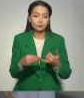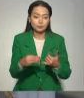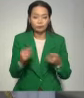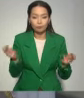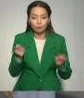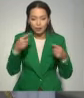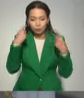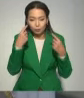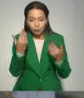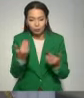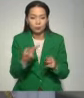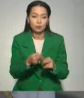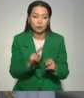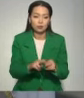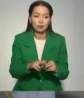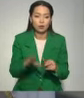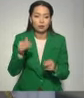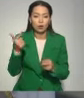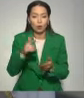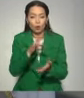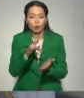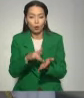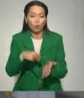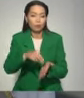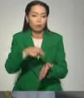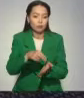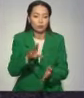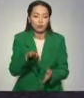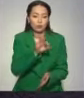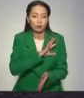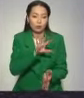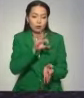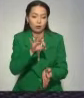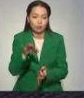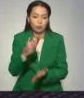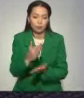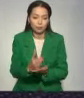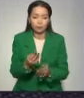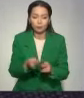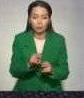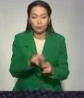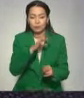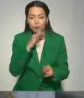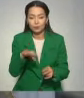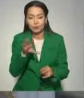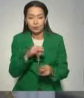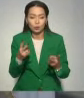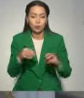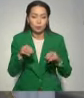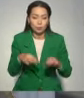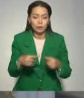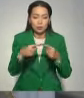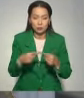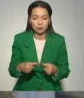нередко покупают состоятельные горожане а потом Не используют их и не пускают туда никого после поступления жалоб людей принимается конкретные меры